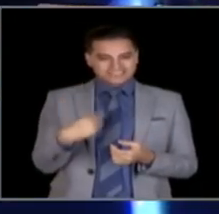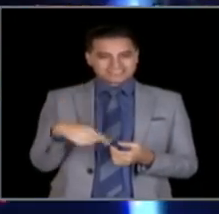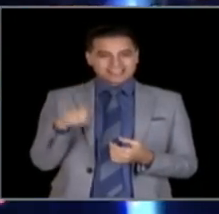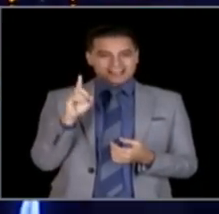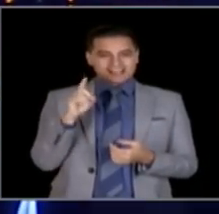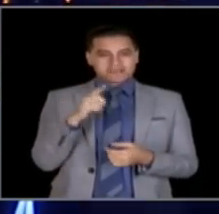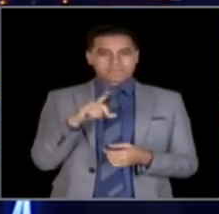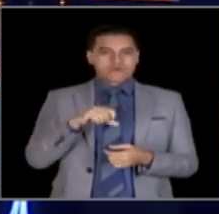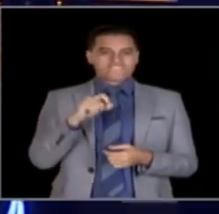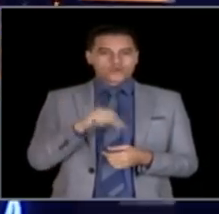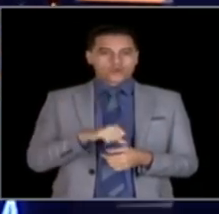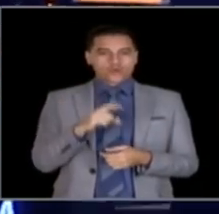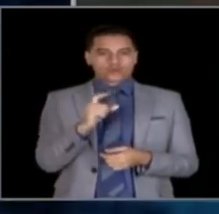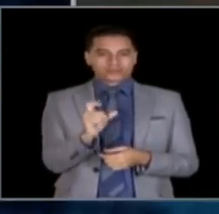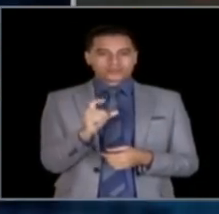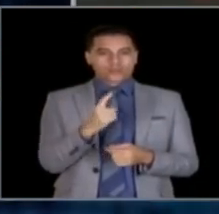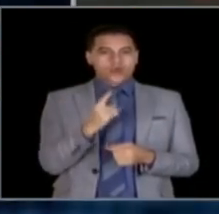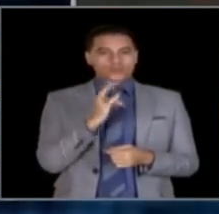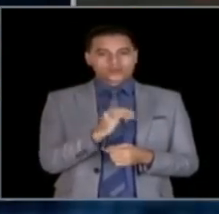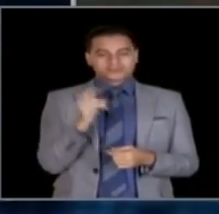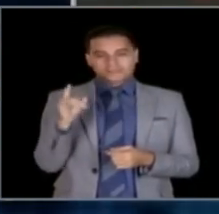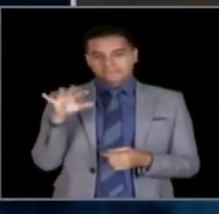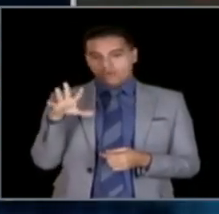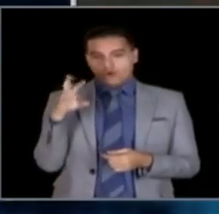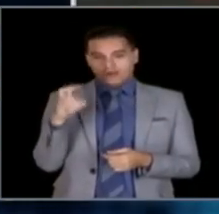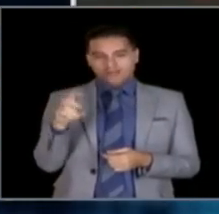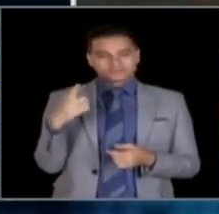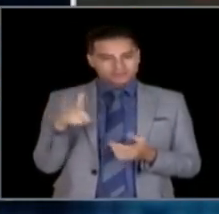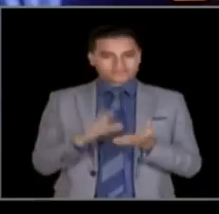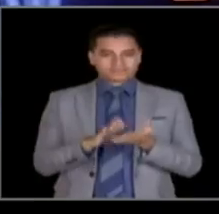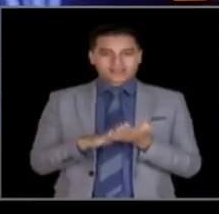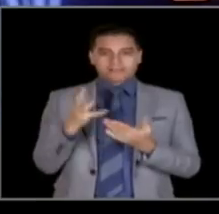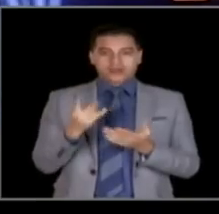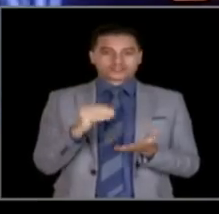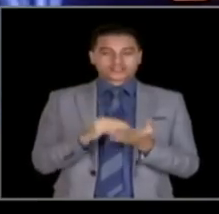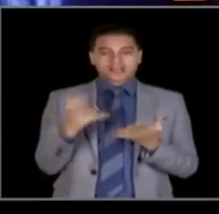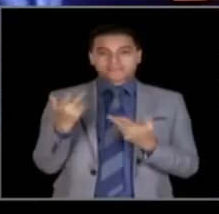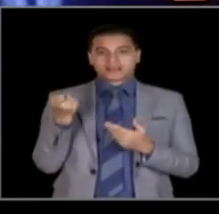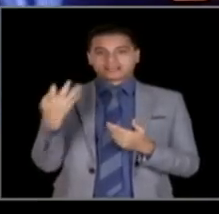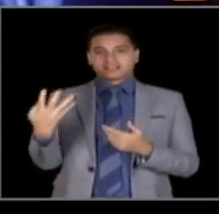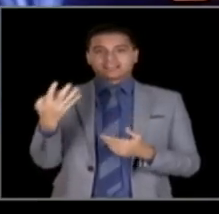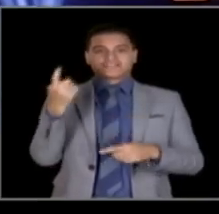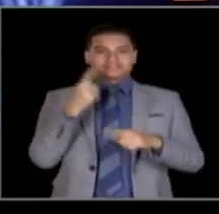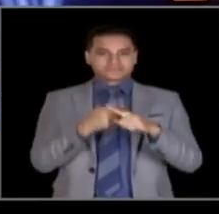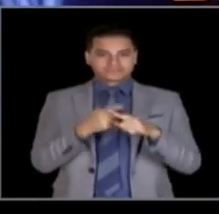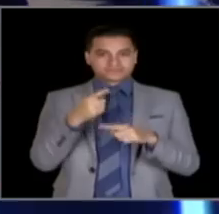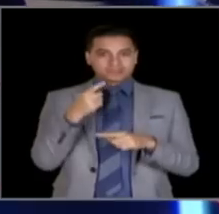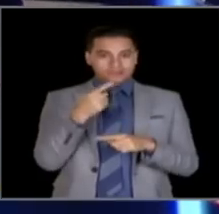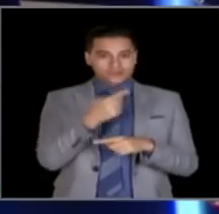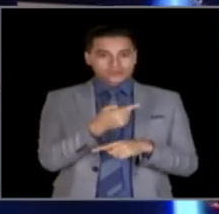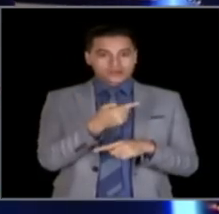بوفون 51 ماتش. برافو عليك يا موكا. عشانات 45